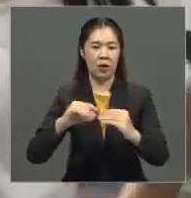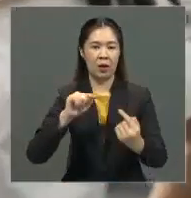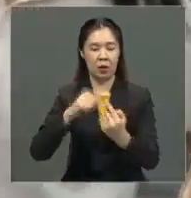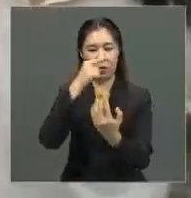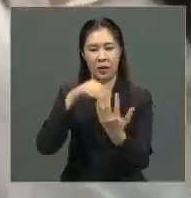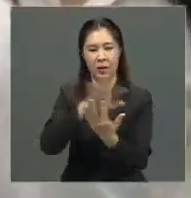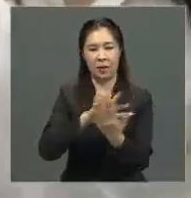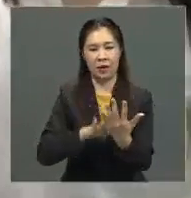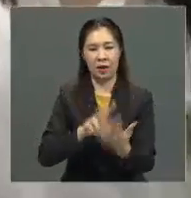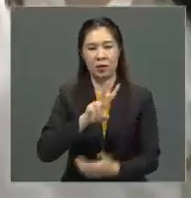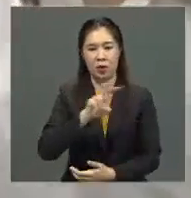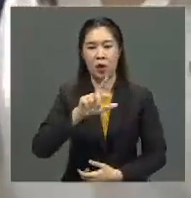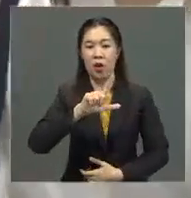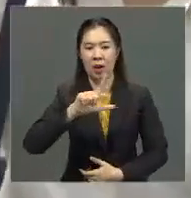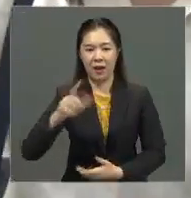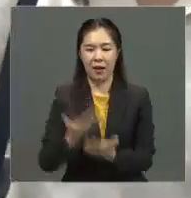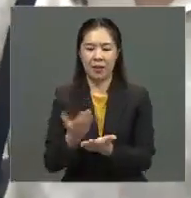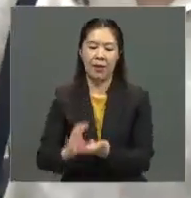ประชาสัมพันธ์โครงการสร้างอนาคตใหม่ประเทศไทยวงเงิน200